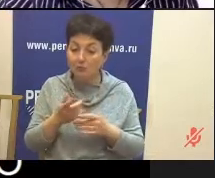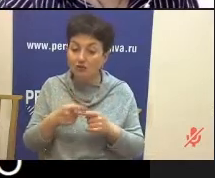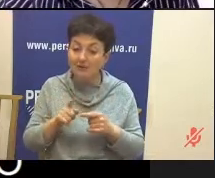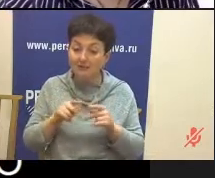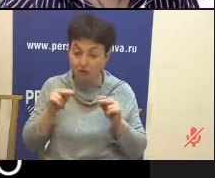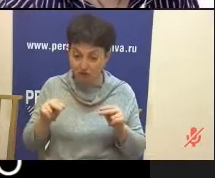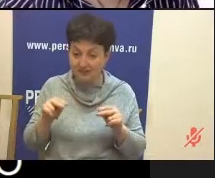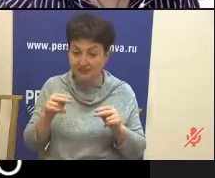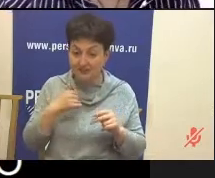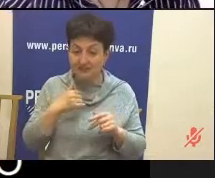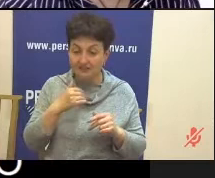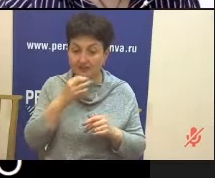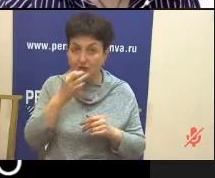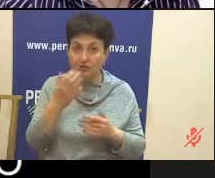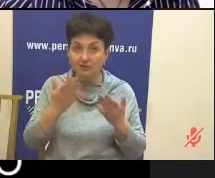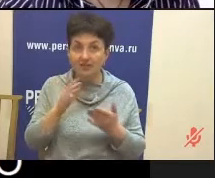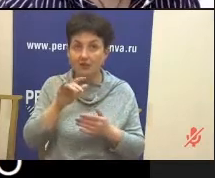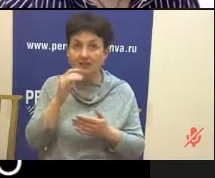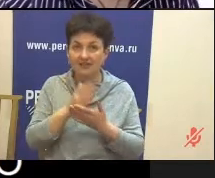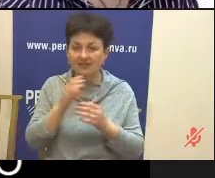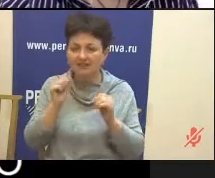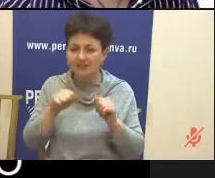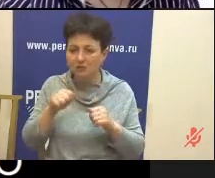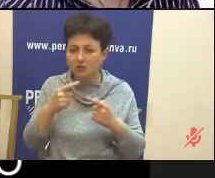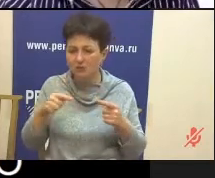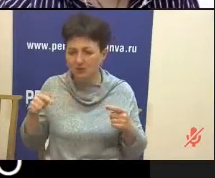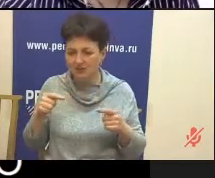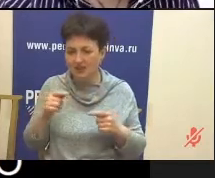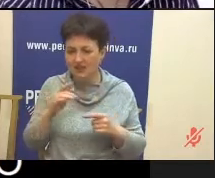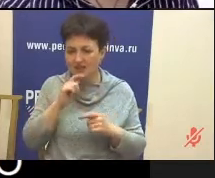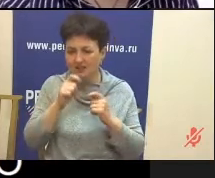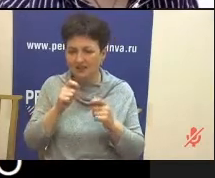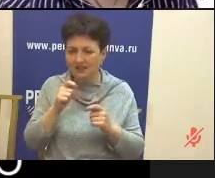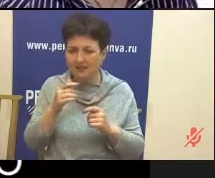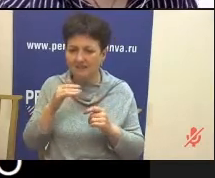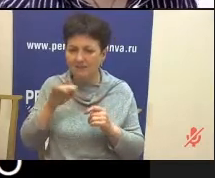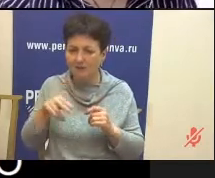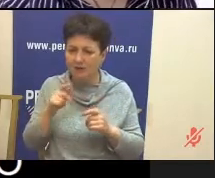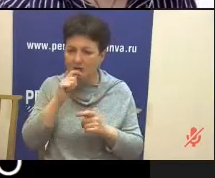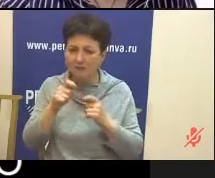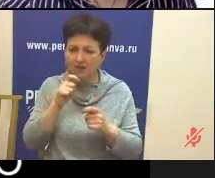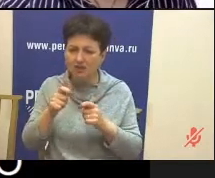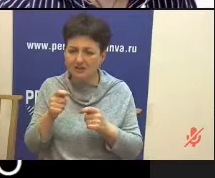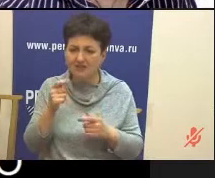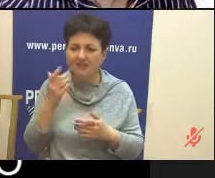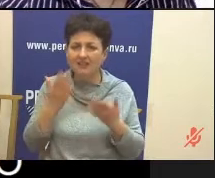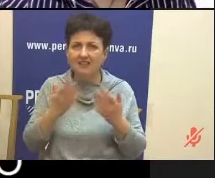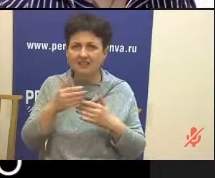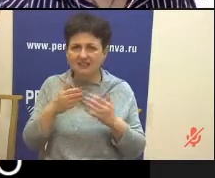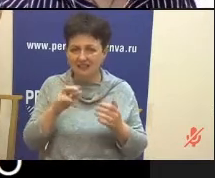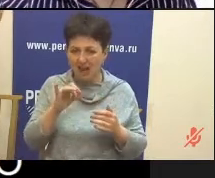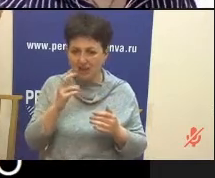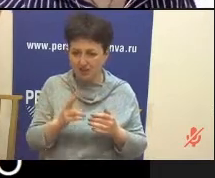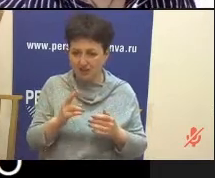процессе помощи. Поэтому, честно вам скажу, если есть возможность разрабатывать другие формы пожертвования,